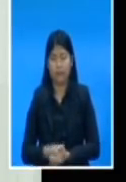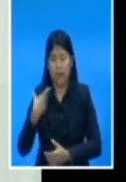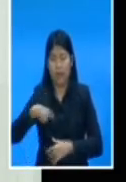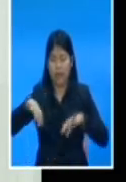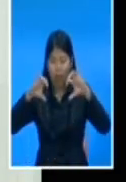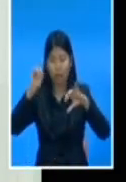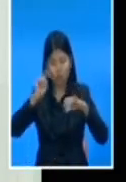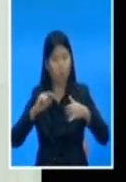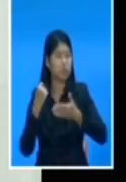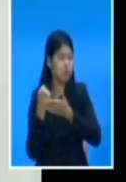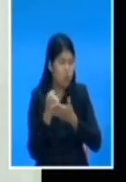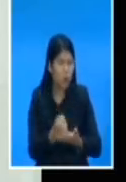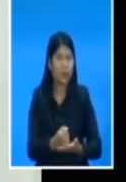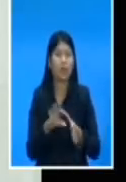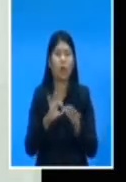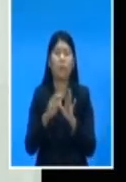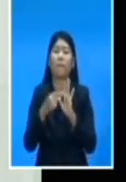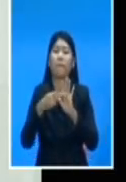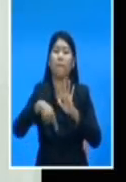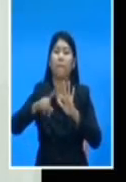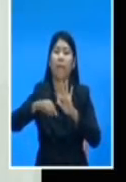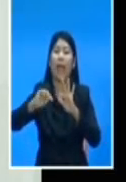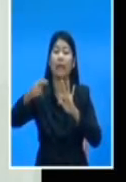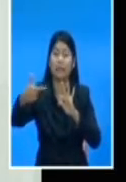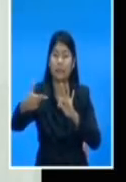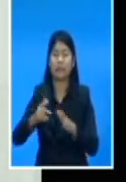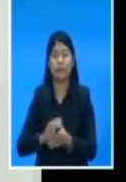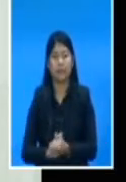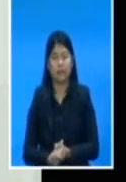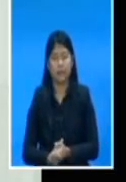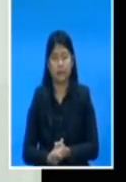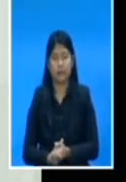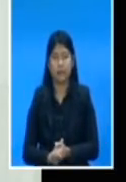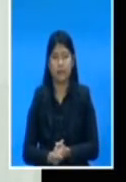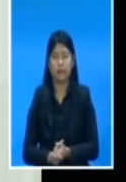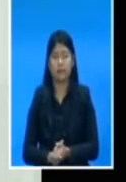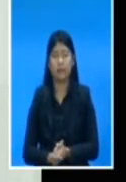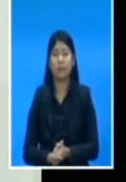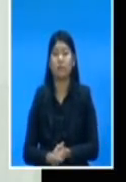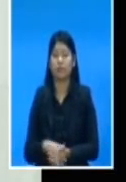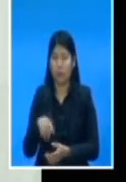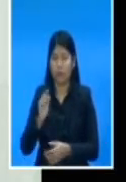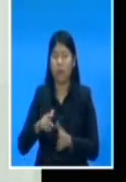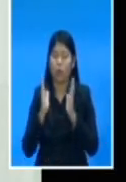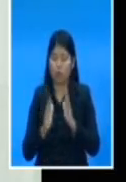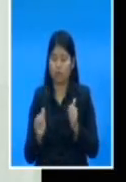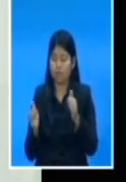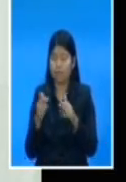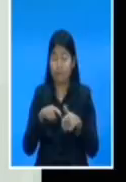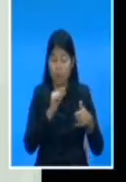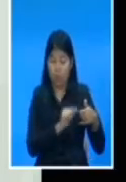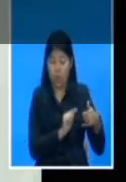จัดตั้งระบบเจ้าหน้าที่งานคดีเพื่อช่วยเหลือประชาชนในการยื่นฟ้อง